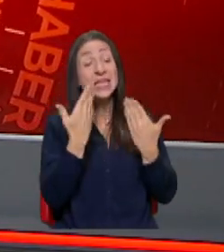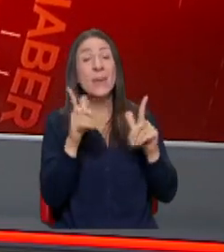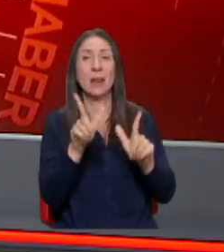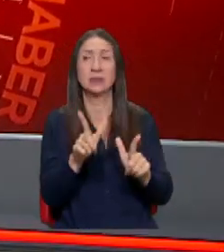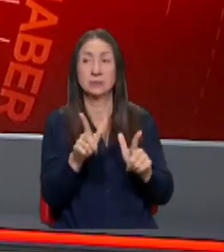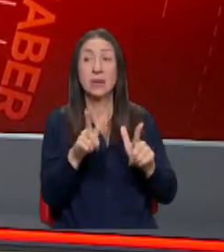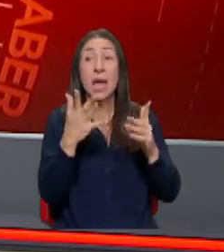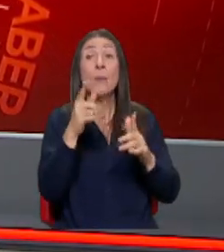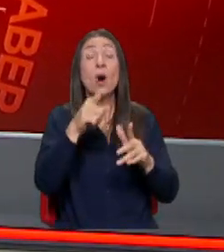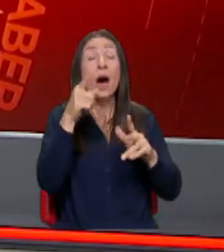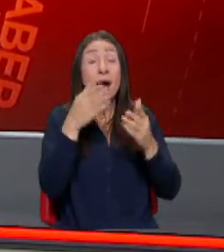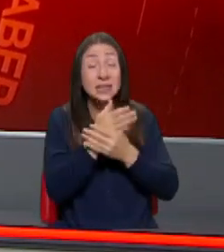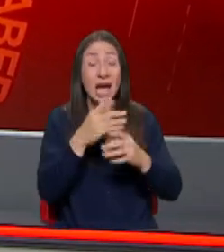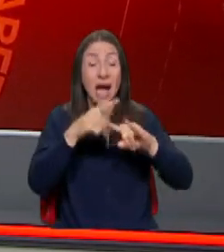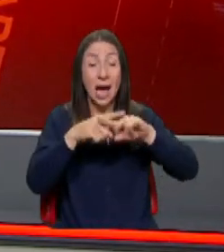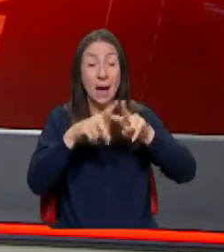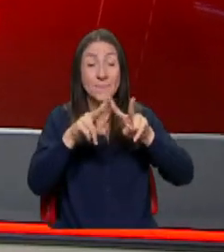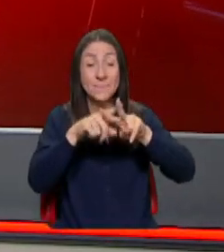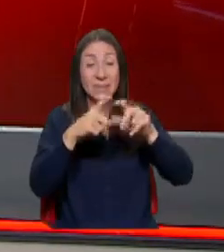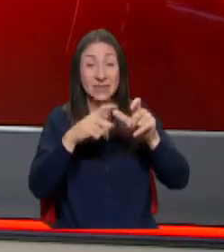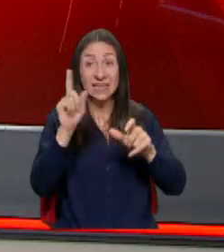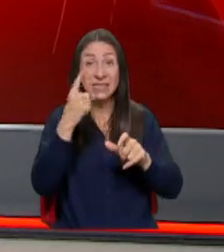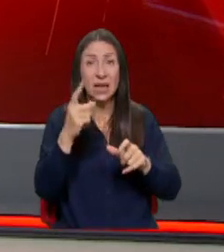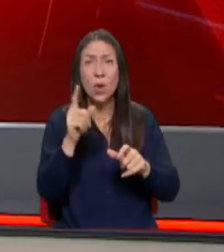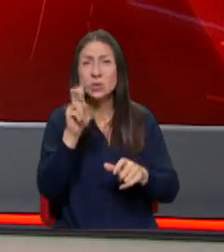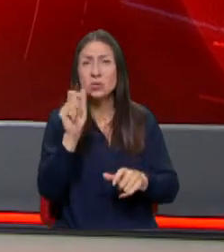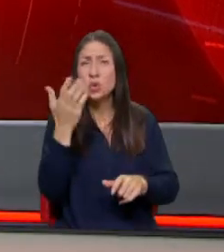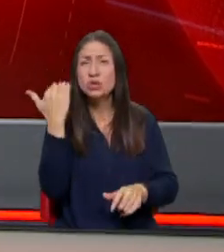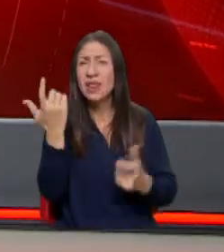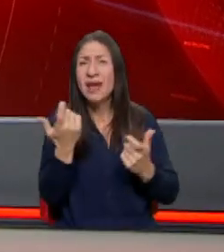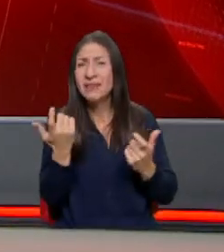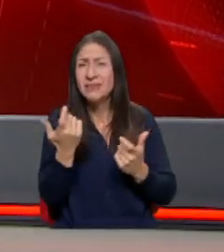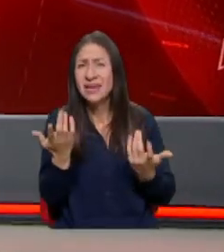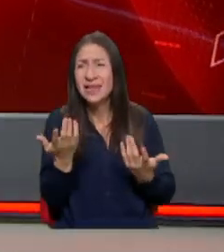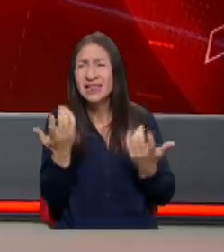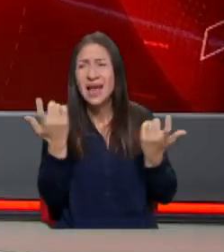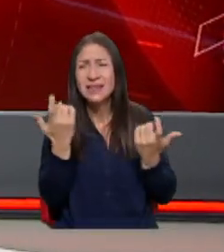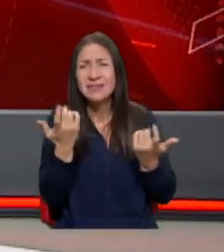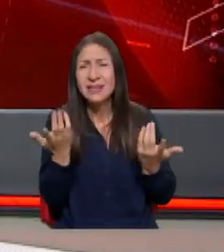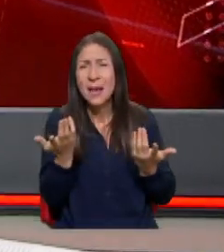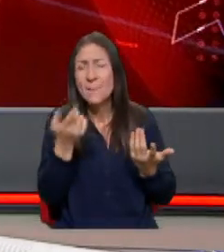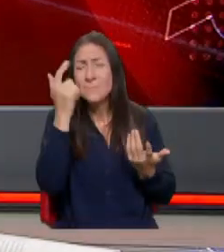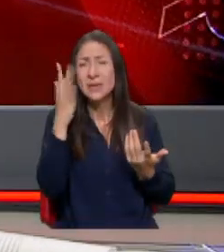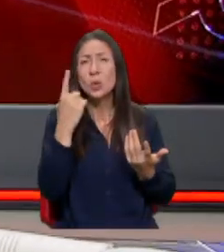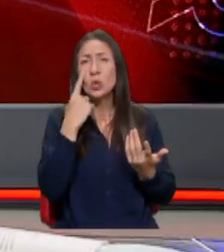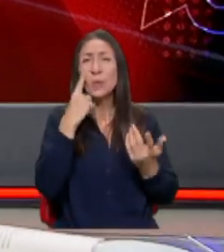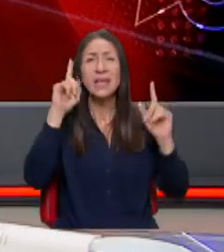lazım. Hem bu arada Hamas lideri Haniye 18 gün önce neredeydi? Neredeydi? Belki